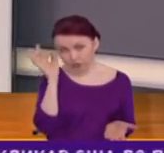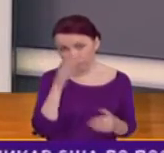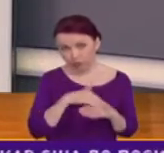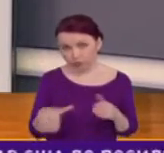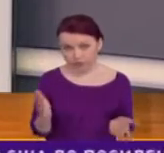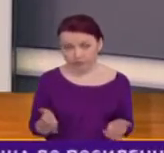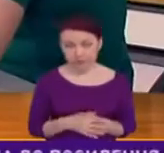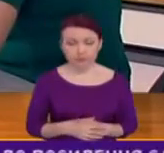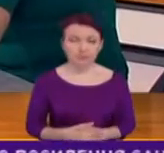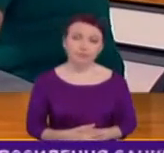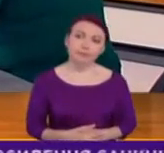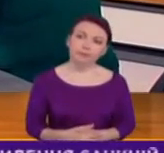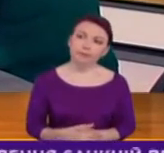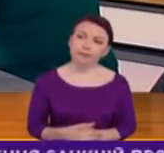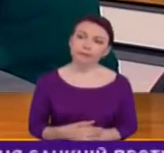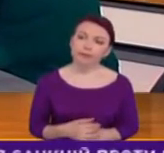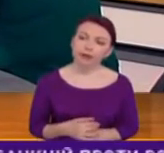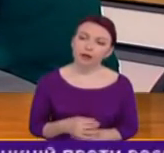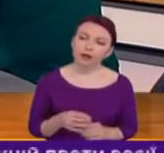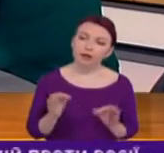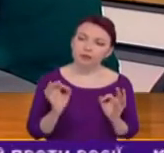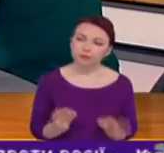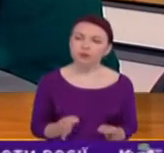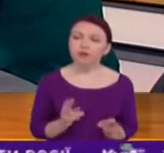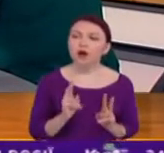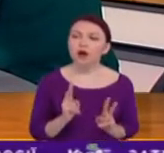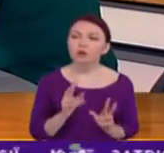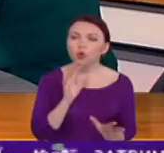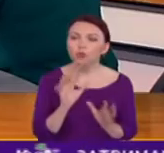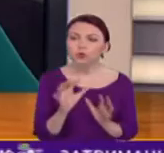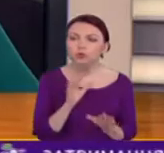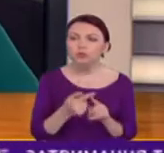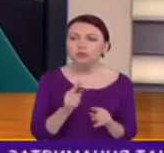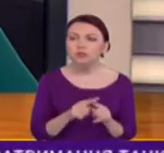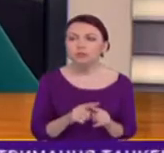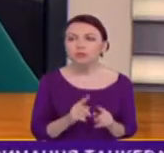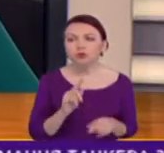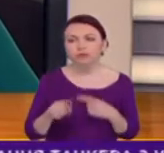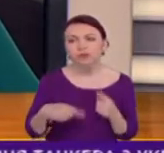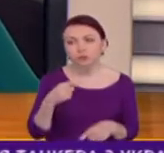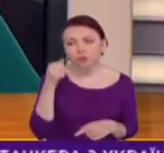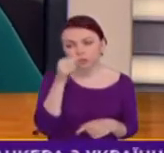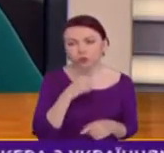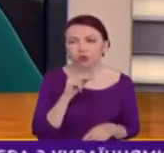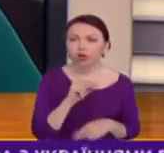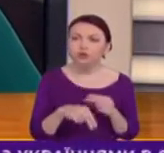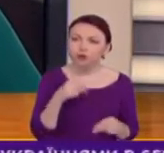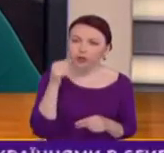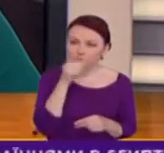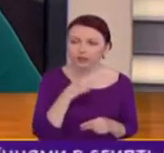це правда. А хто опікується цим процесом і чи відомо, коли вже за термінами, тобто в наступному році чи там через